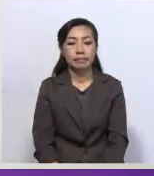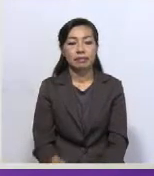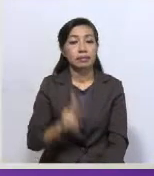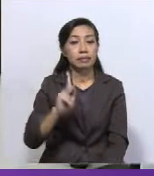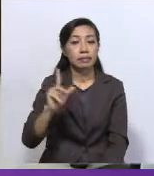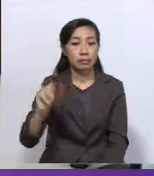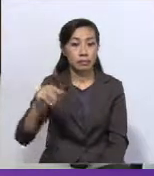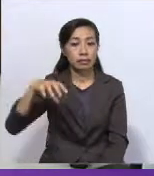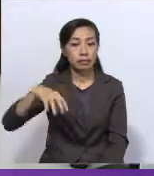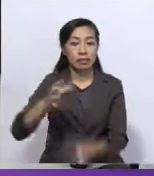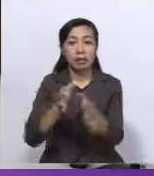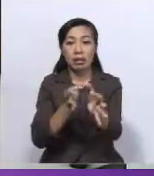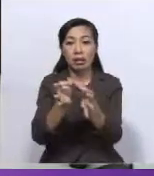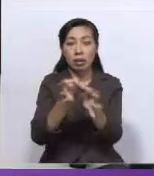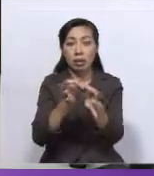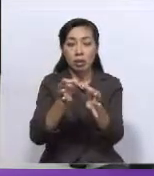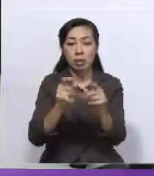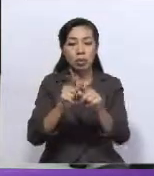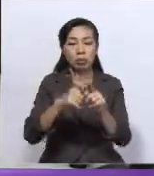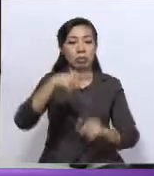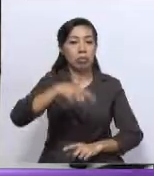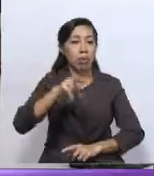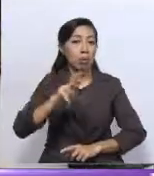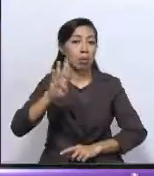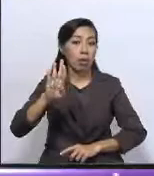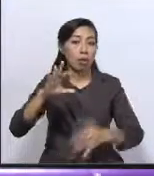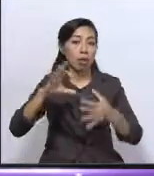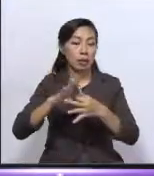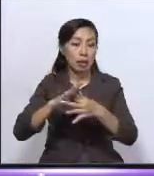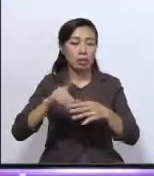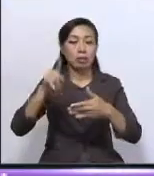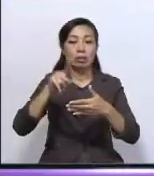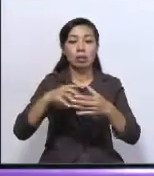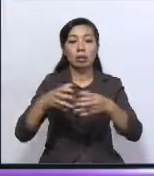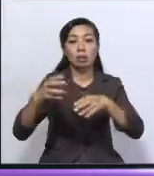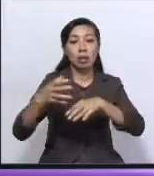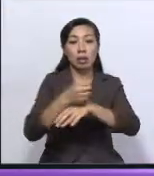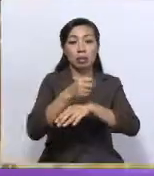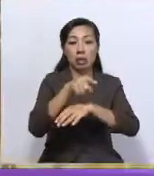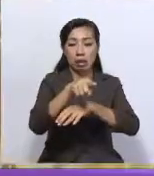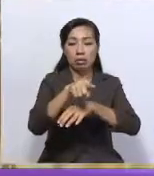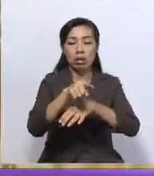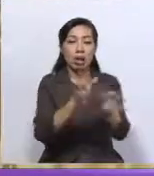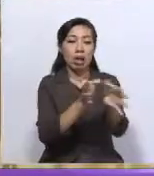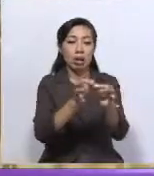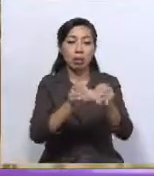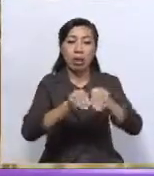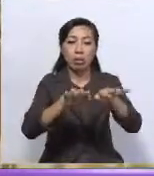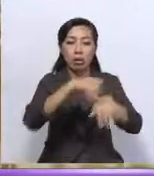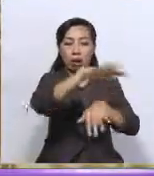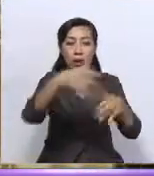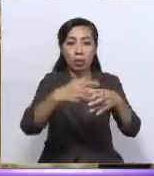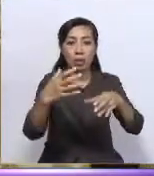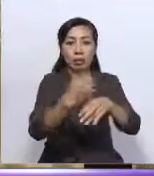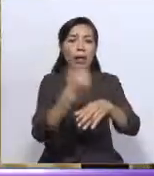ประชุมชี้แจงแนวทางการดำเนินการตามพระราชบัญญัติประกอบรัฐธรรมนูญว่าด้วยพรรคการเมืองให้กับพรรคการเมืองเดิมเพื่อชี้แจ